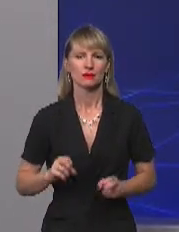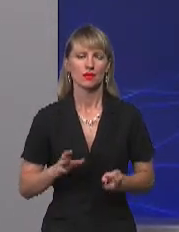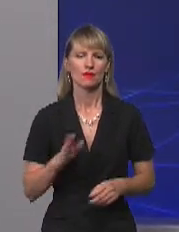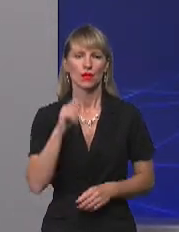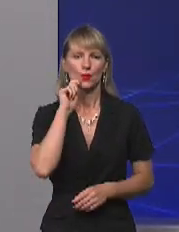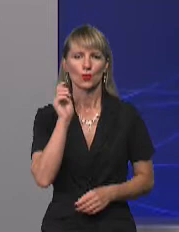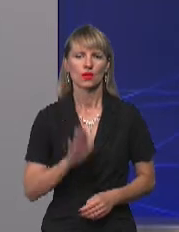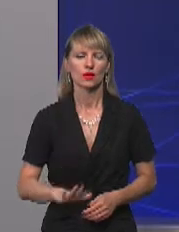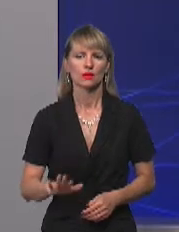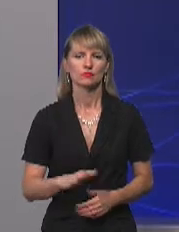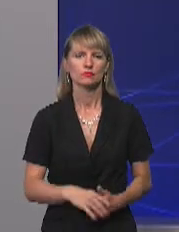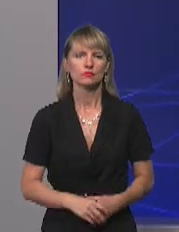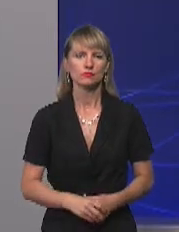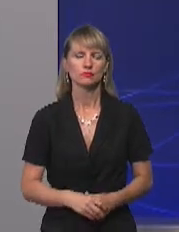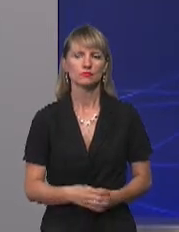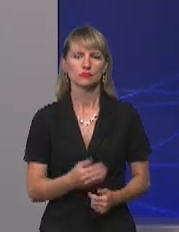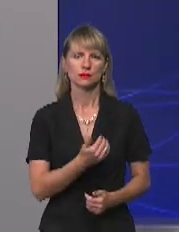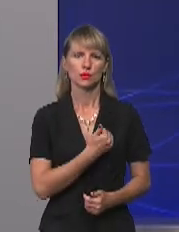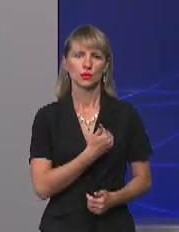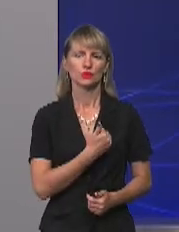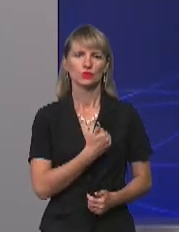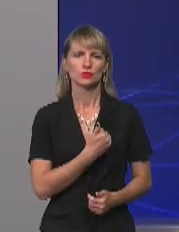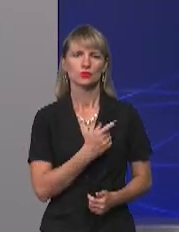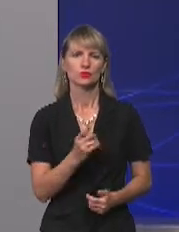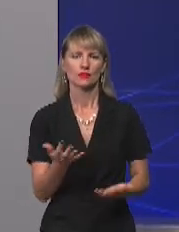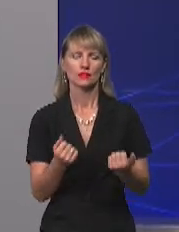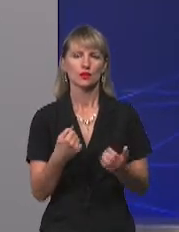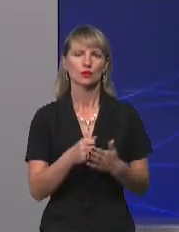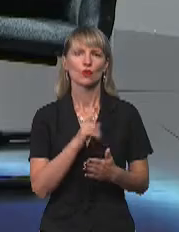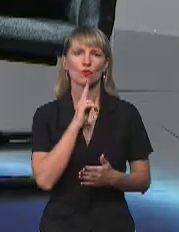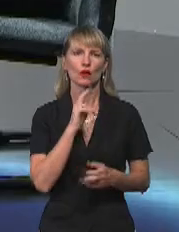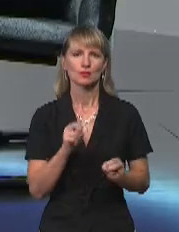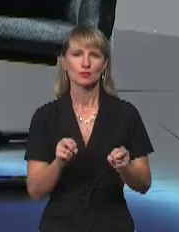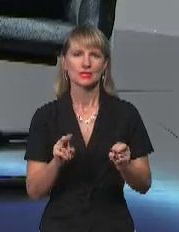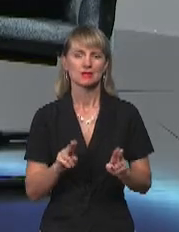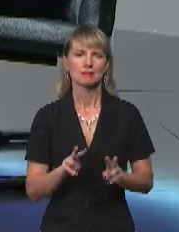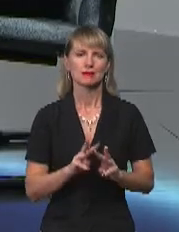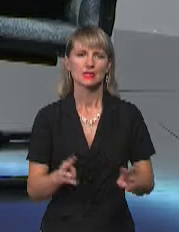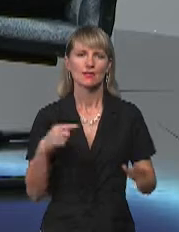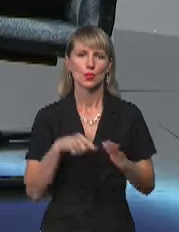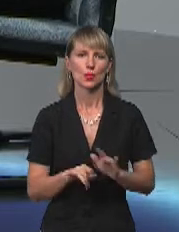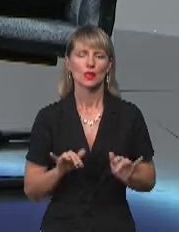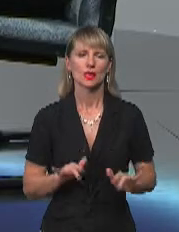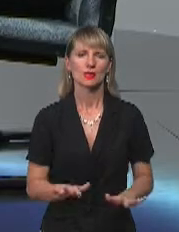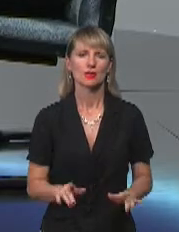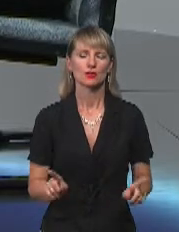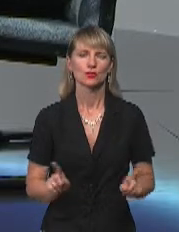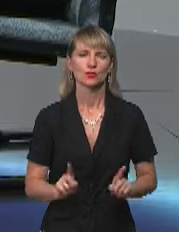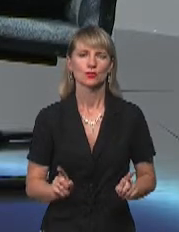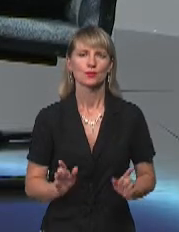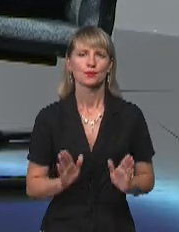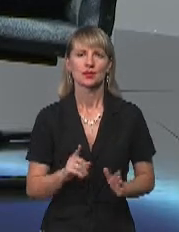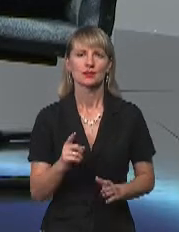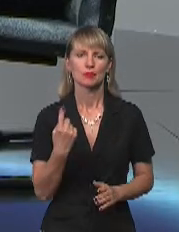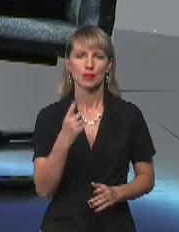Україні. Хочеться ще такою ж взяти до уваги статистику Міністерства внутрішніх справ, що тільки за